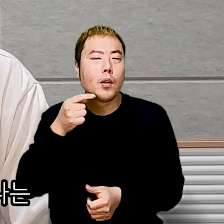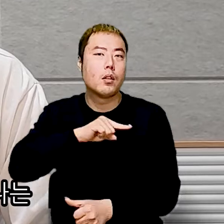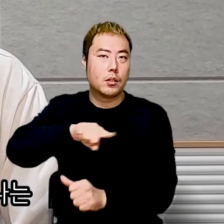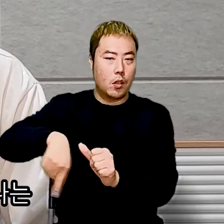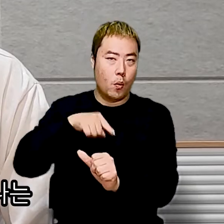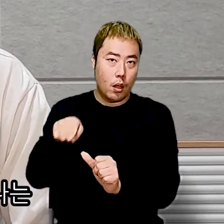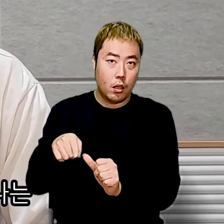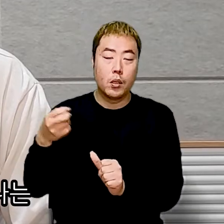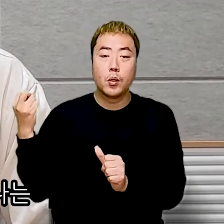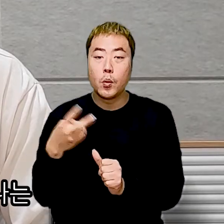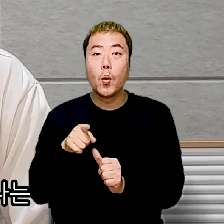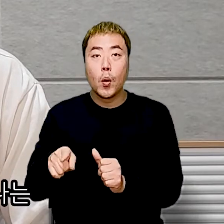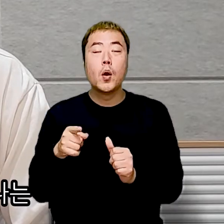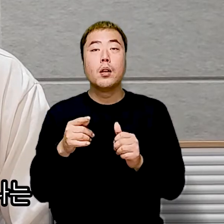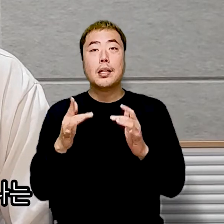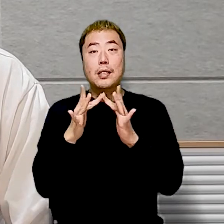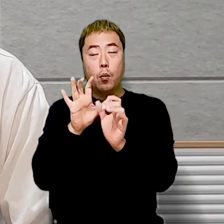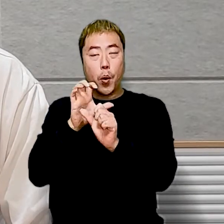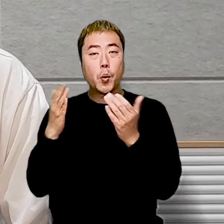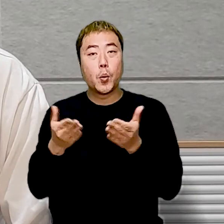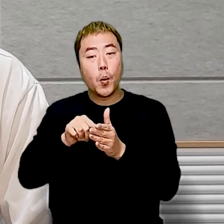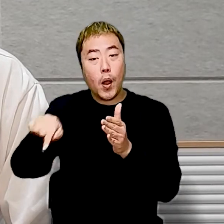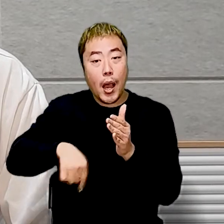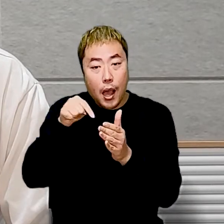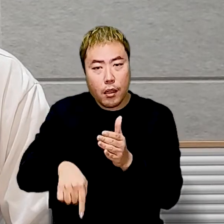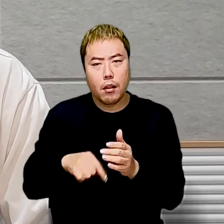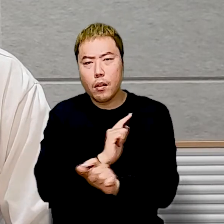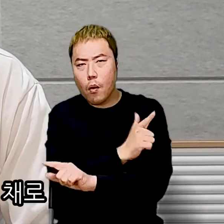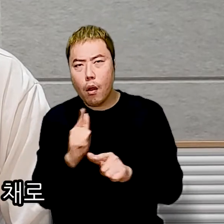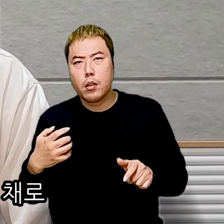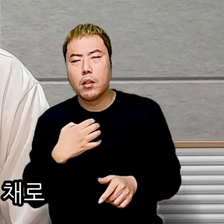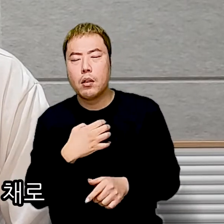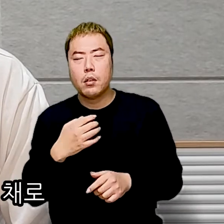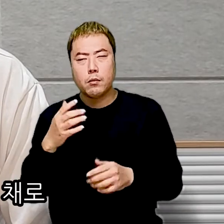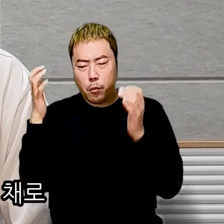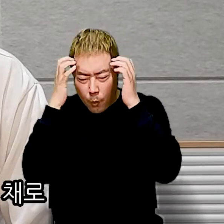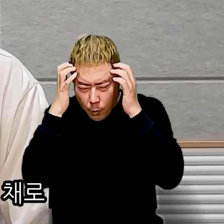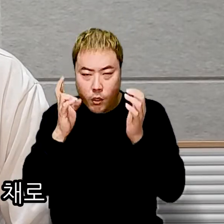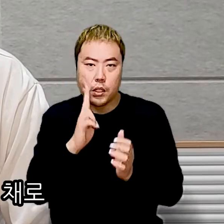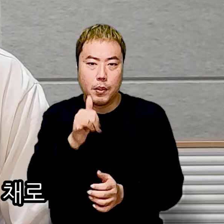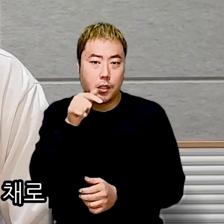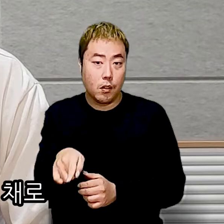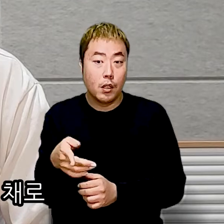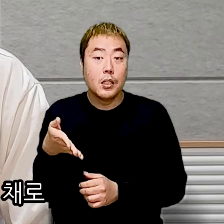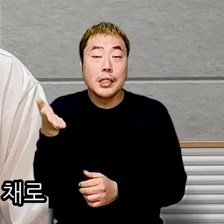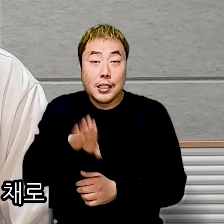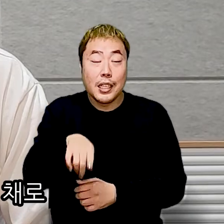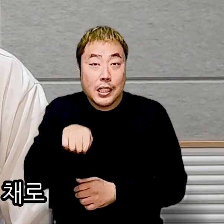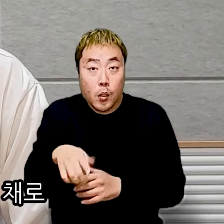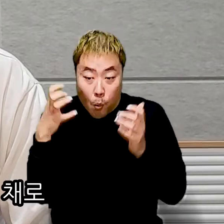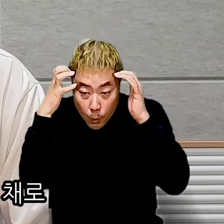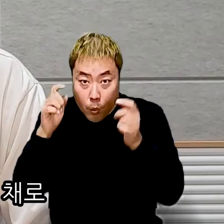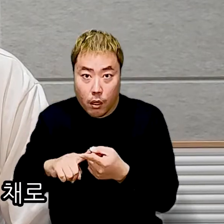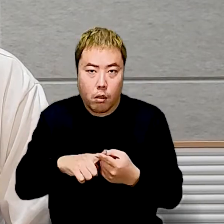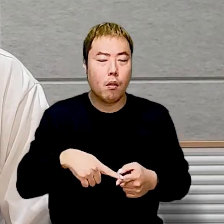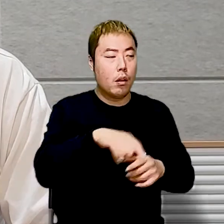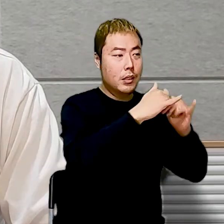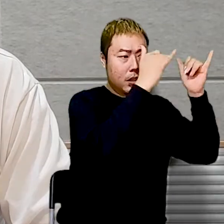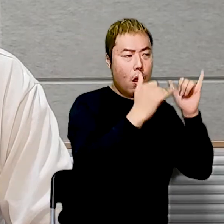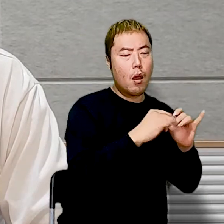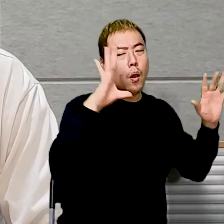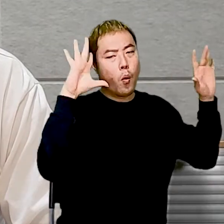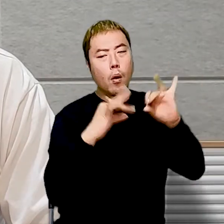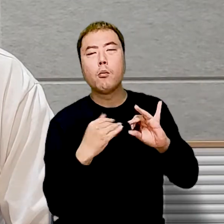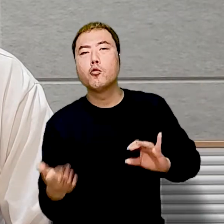그리고 이 플랫폼 노동에서 이루어지는 노동의 고통이 사회적으로 공감되기가 쉽지가 않은 채로